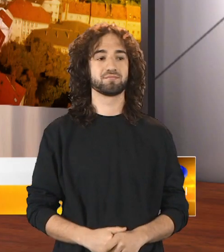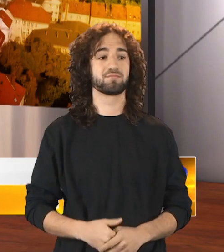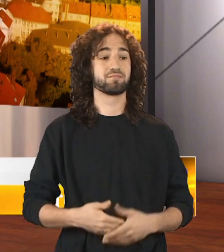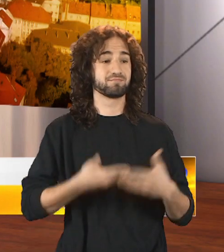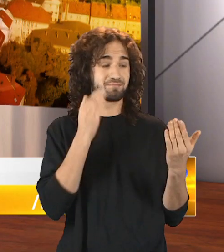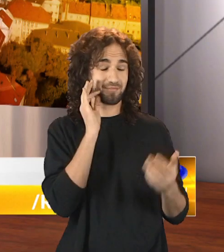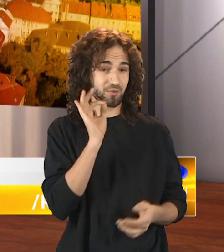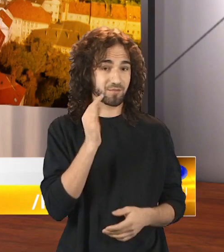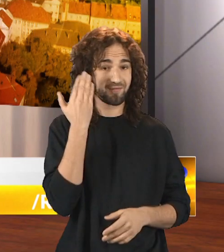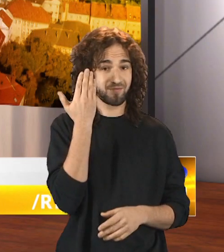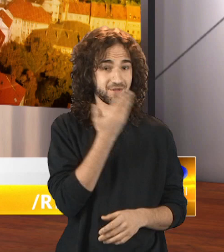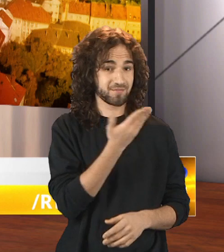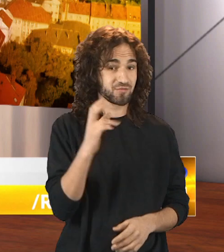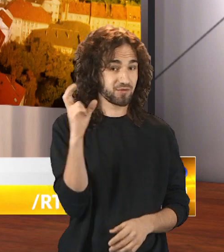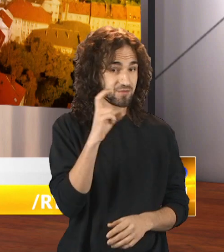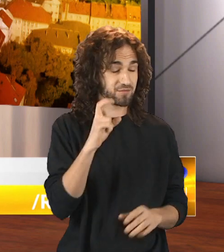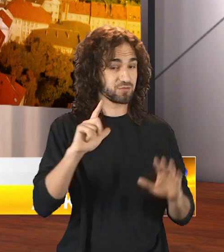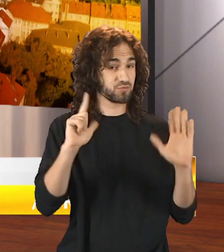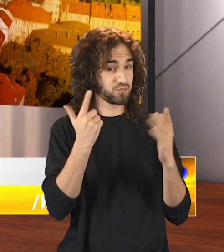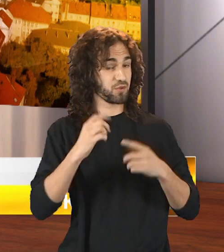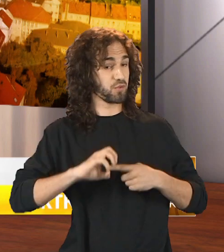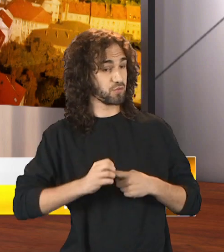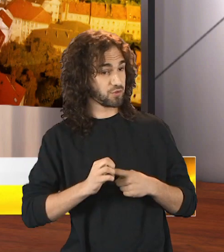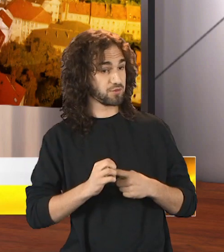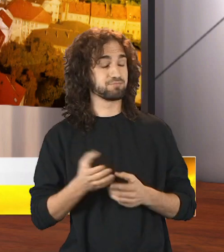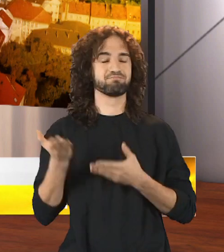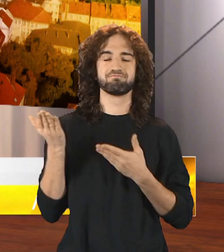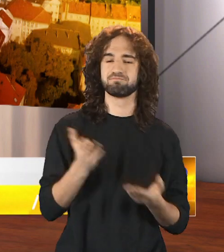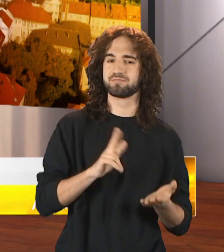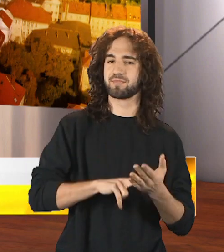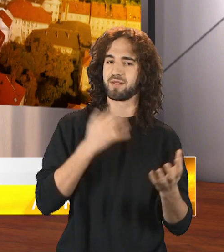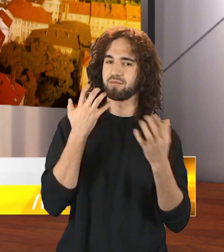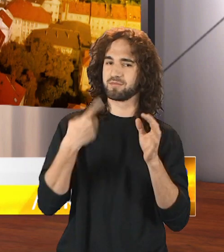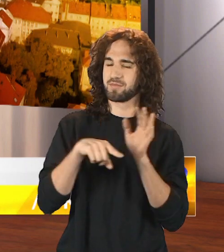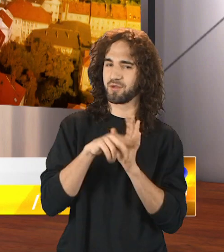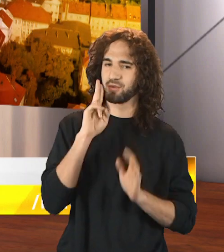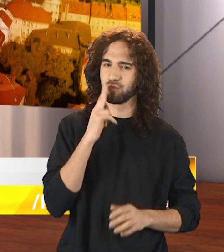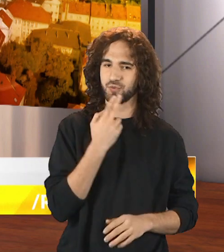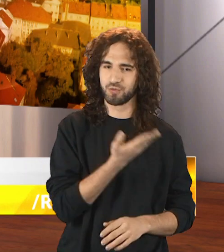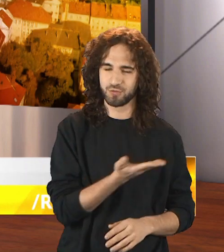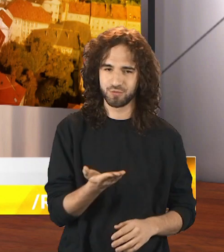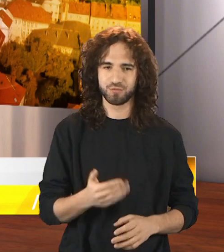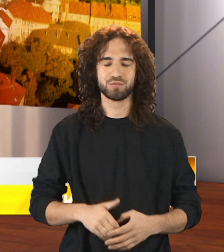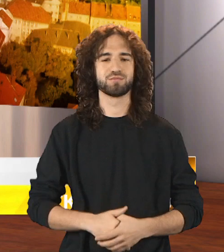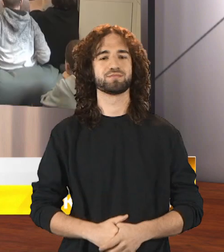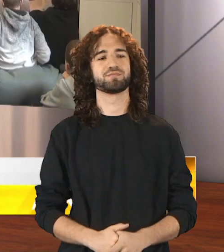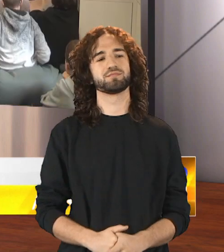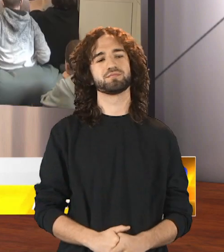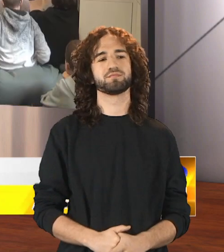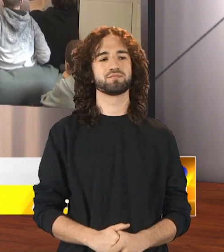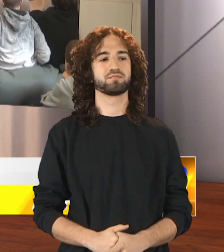Dzień dobry, witam Państwa w czwartek, 7 grudnia. Joanna Jędraszczyk-Kałówek, zapraszam na wiadomości dla osób